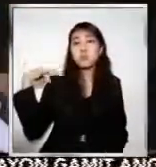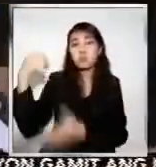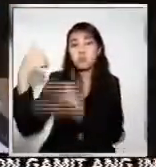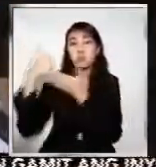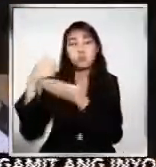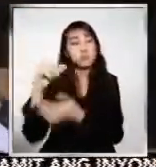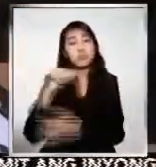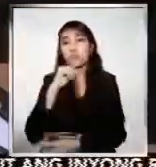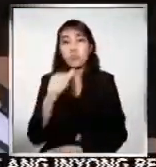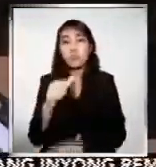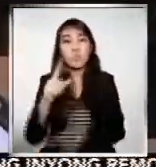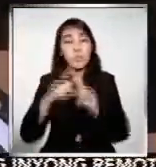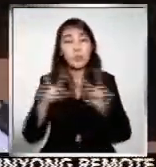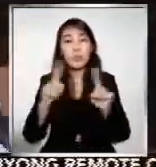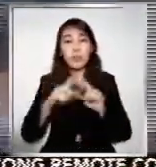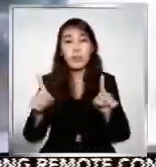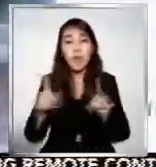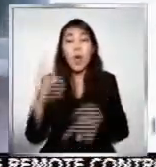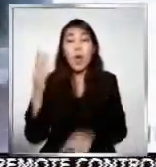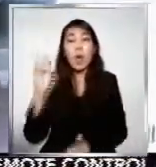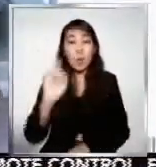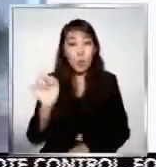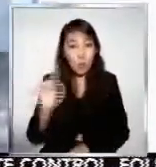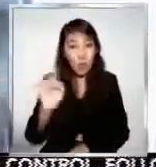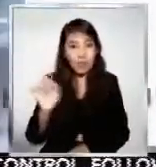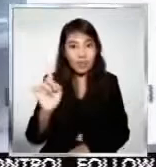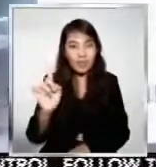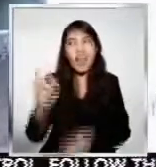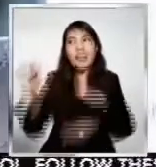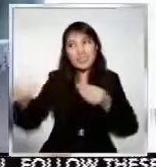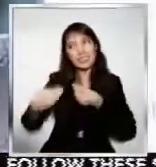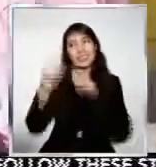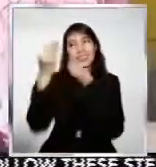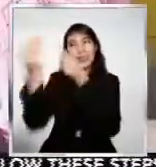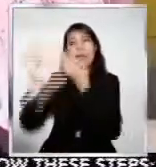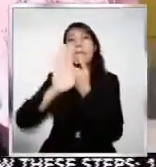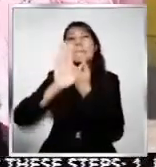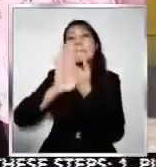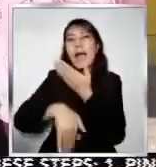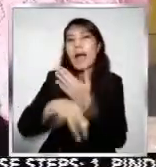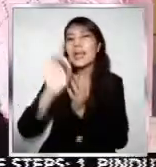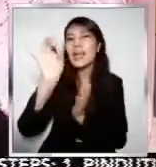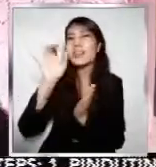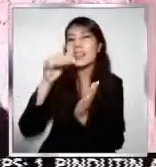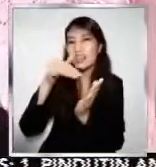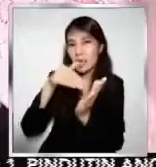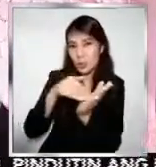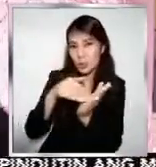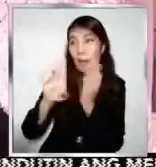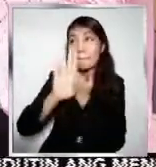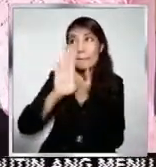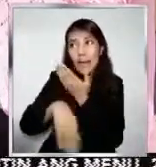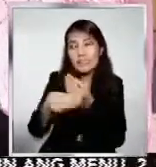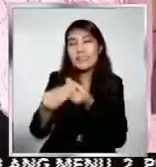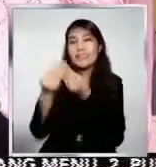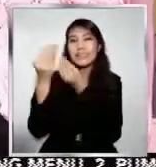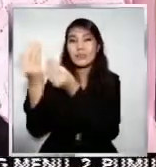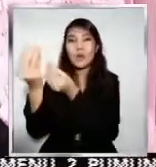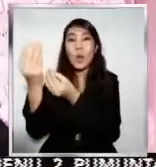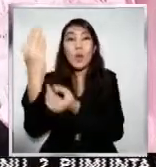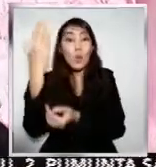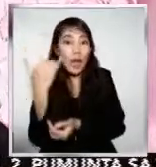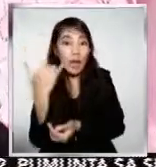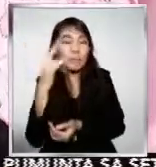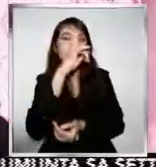kanina. Isosoli nila sa barangay ang 8,000 pisong natanggap na ayuda dahil may nakuha na rin daw silang cash assistance mula